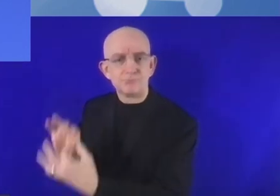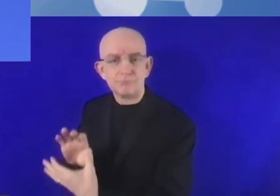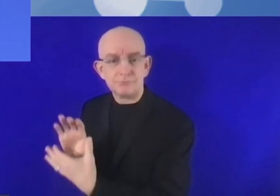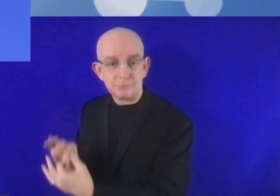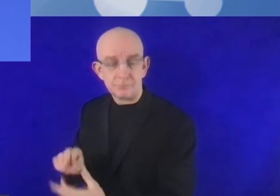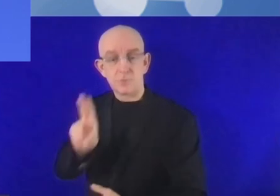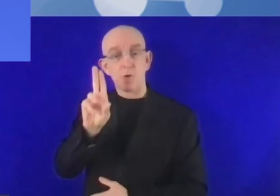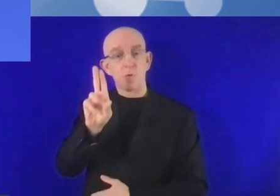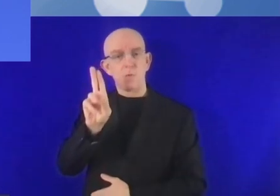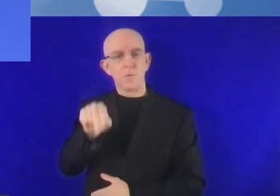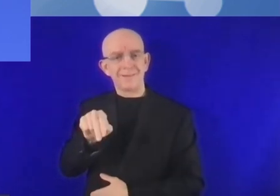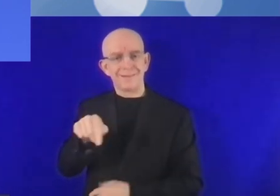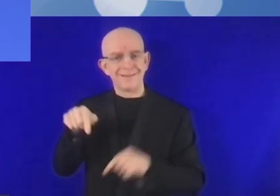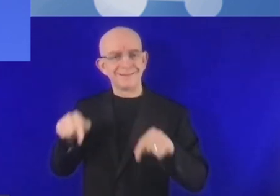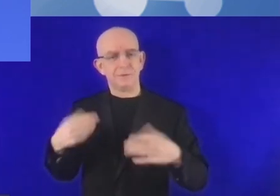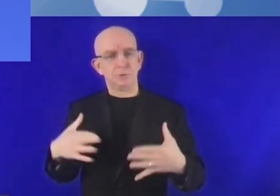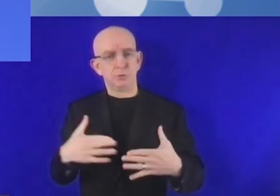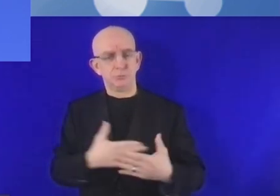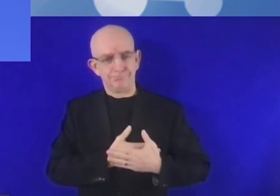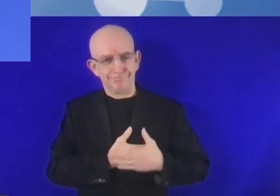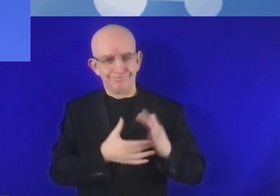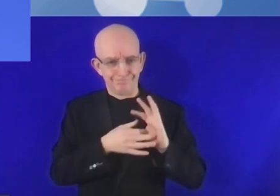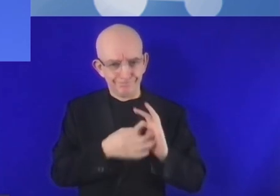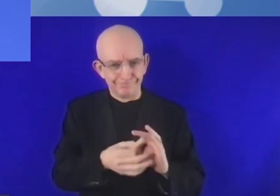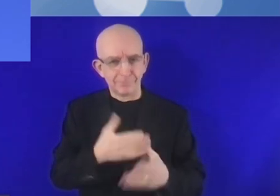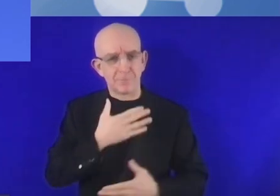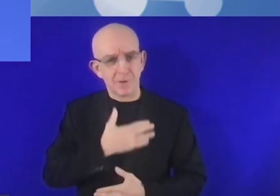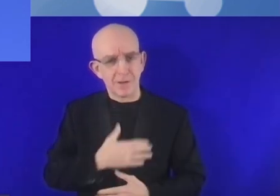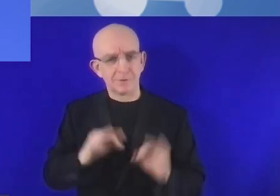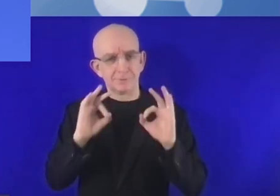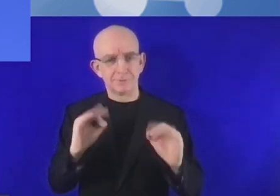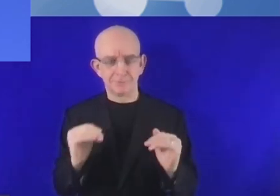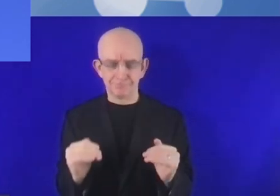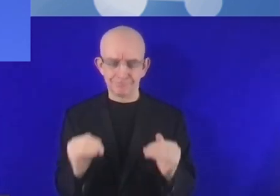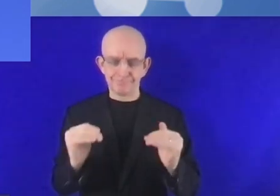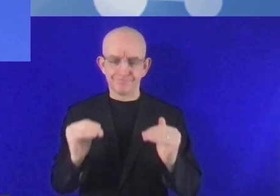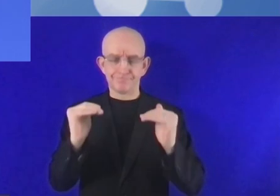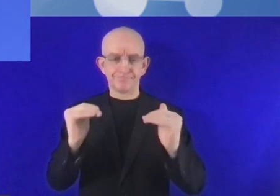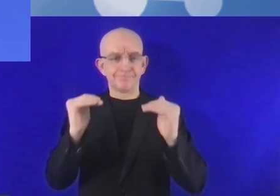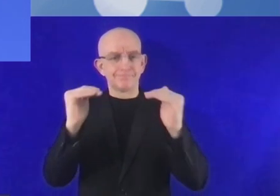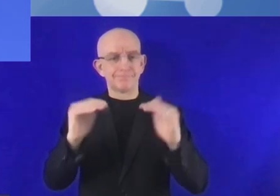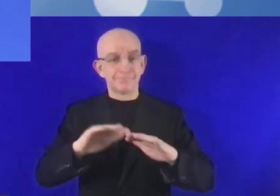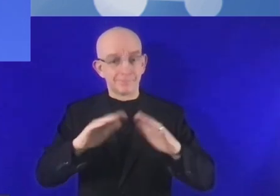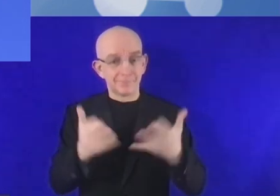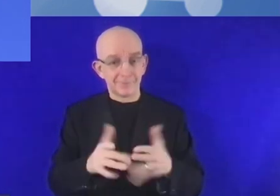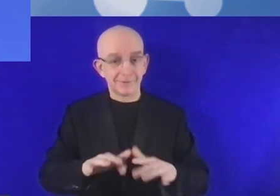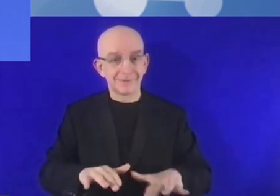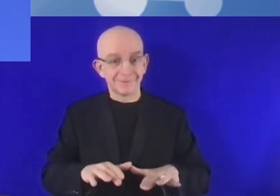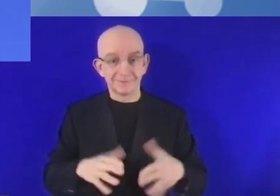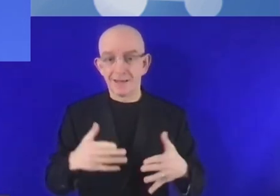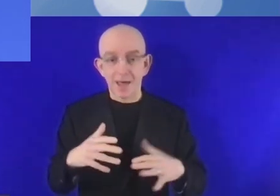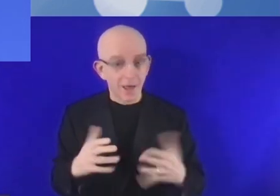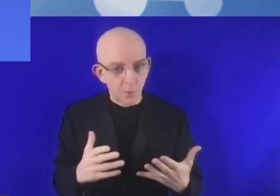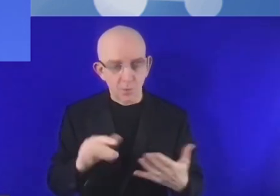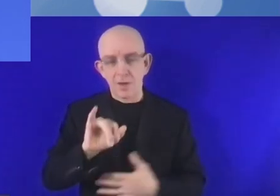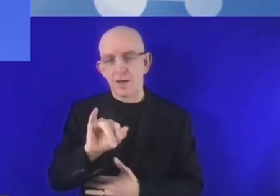mogą wywierać wpływ. Organizacja Narodów Zjednoczonych pozostaje w pełni zobowiązana do pracy